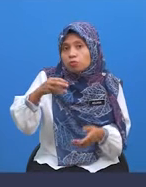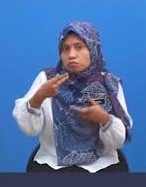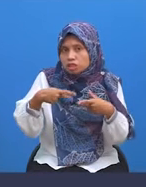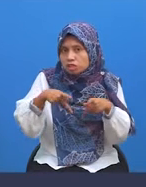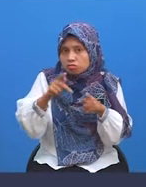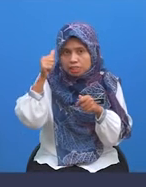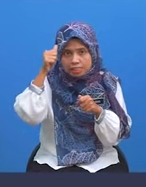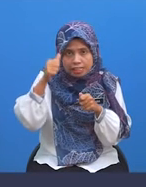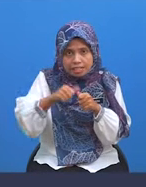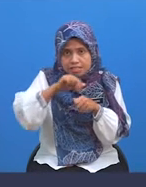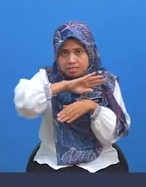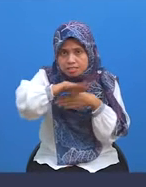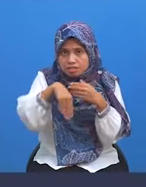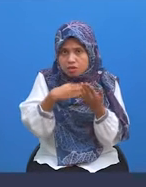sahaja.